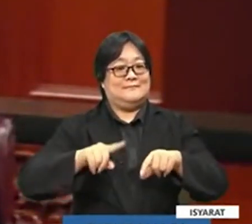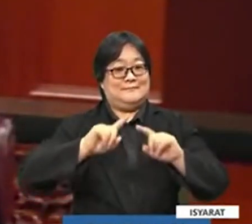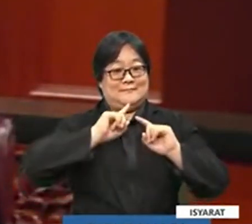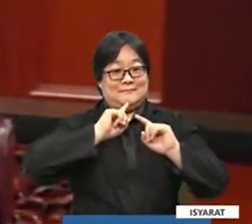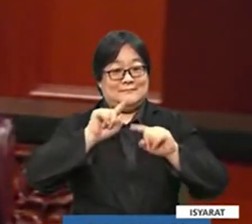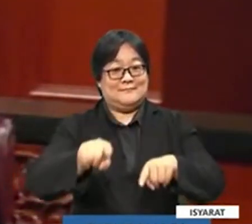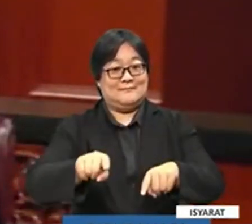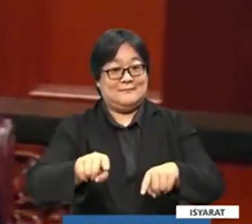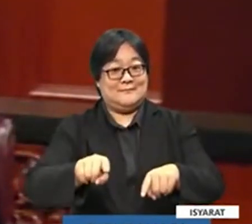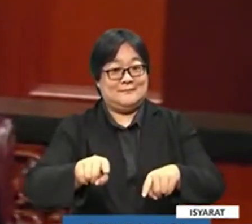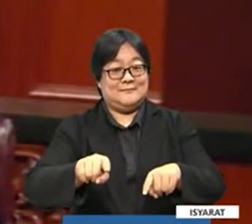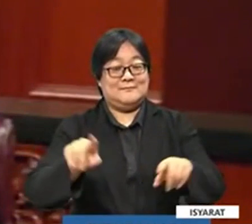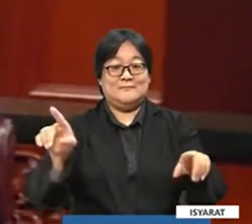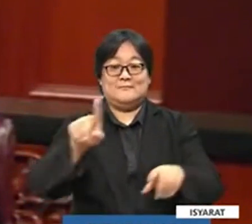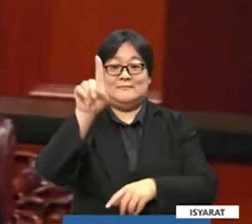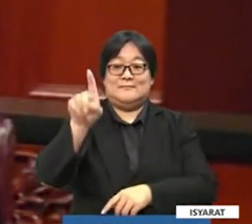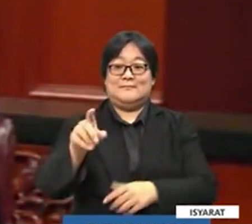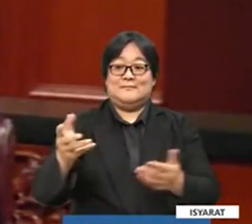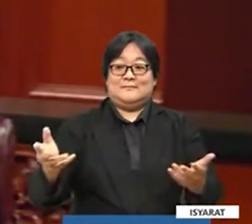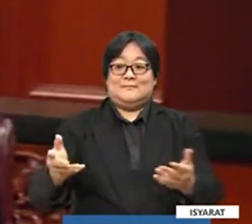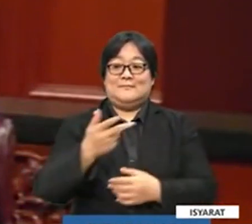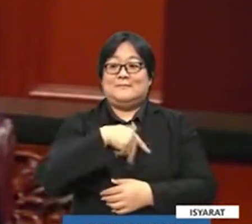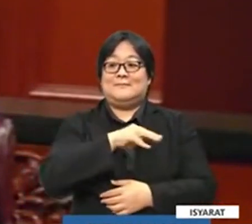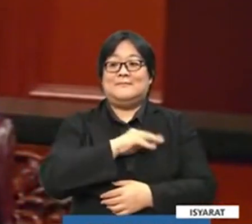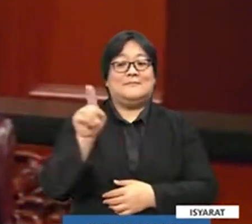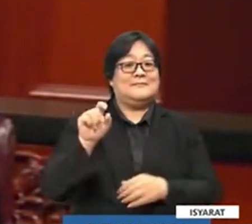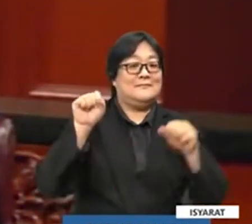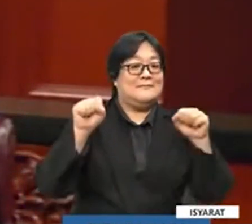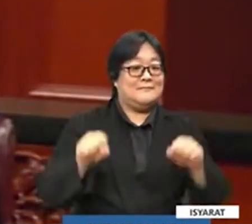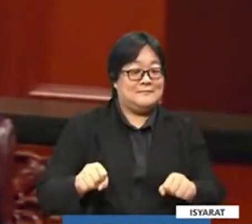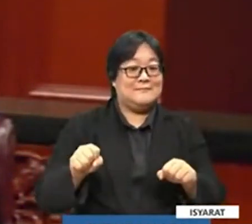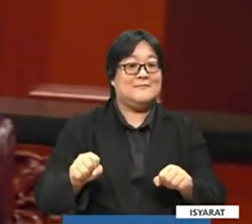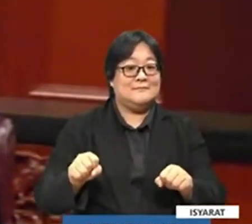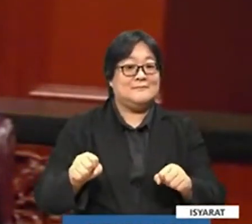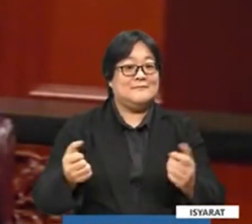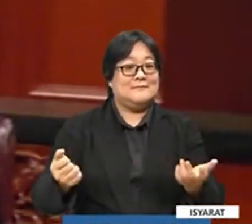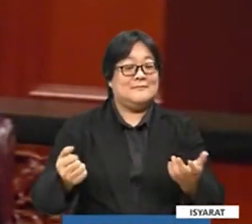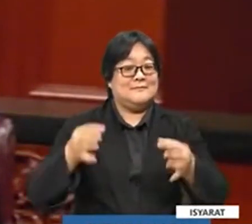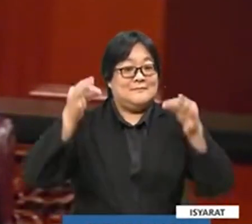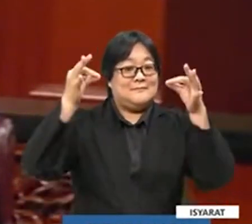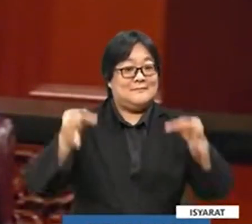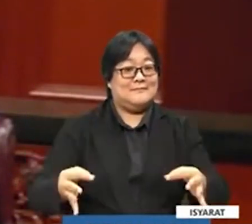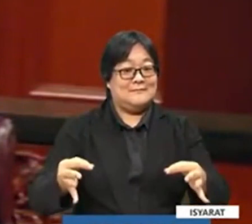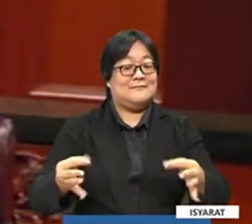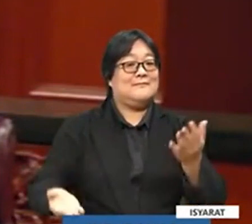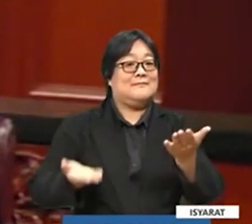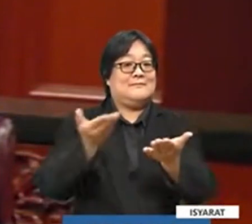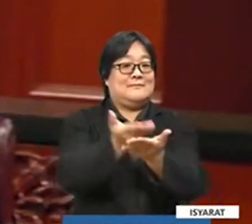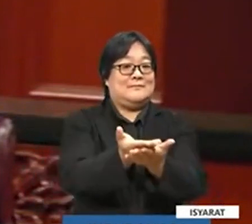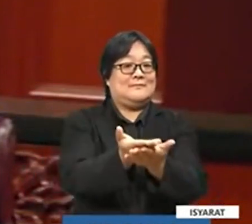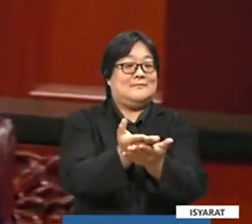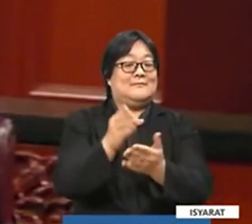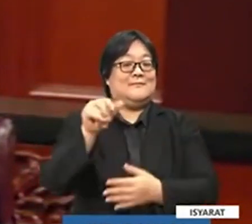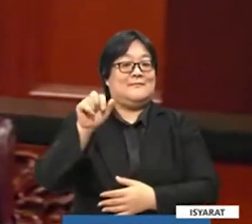tentang Adat menteri apa kematian mana yang boleh membuat keputusan tentang cadangan yang